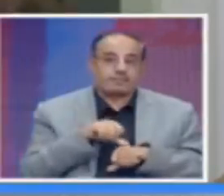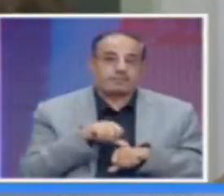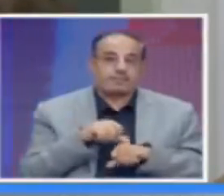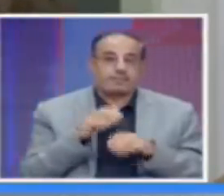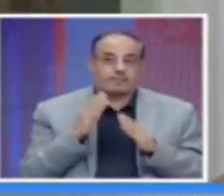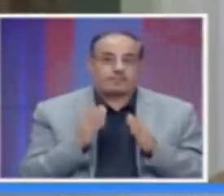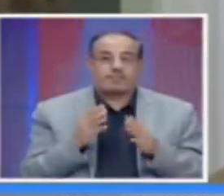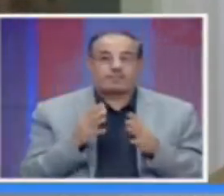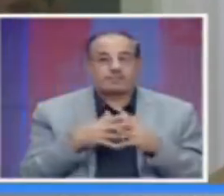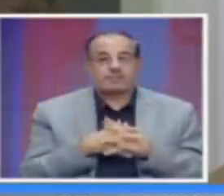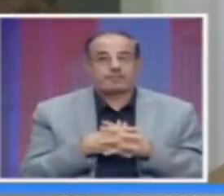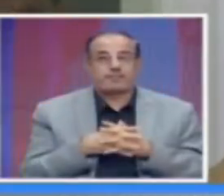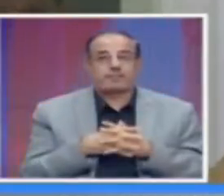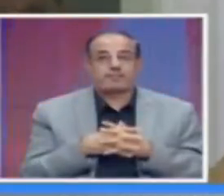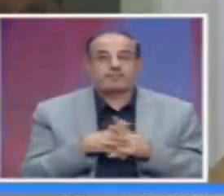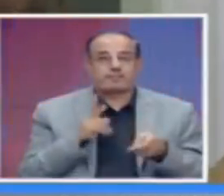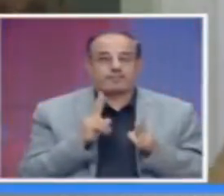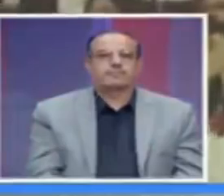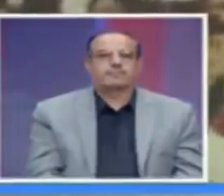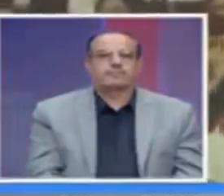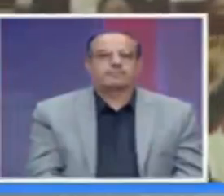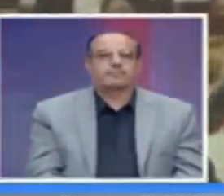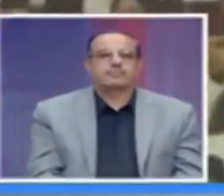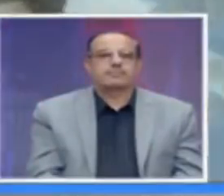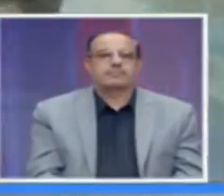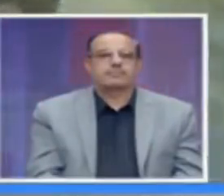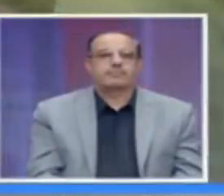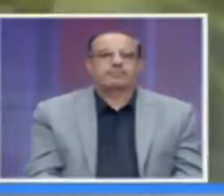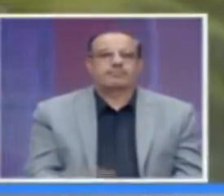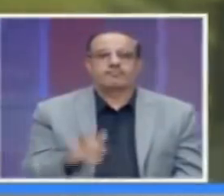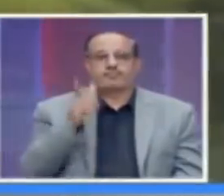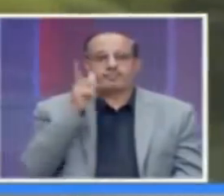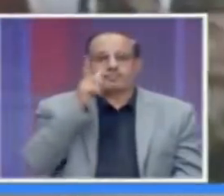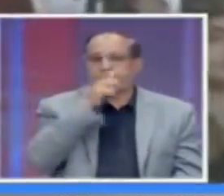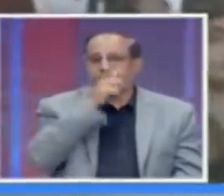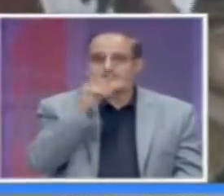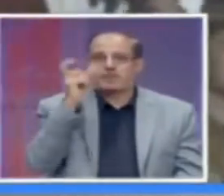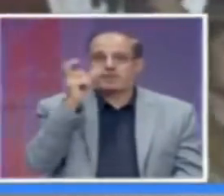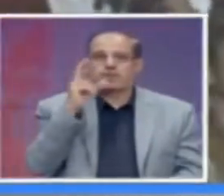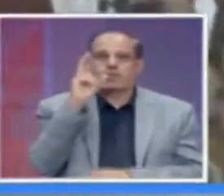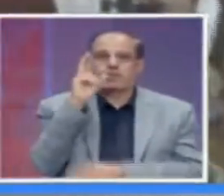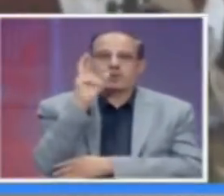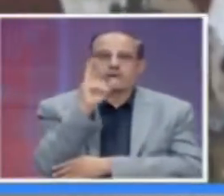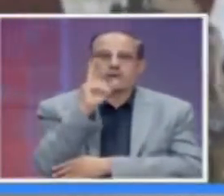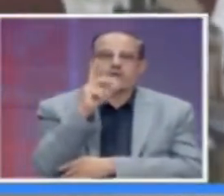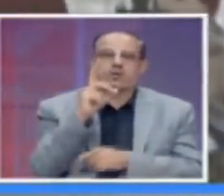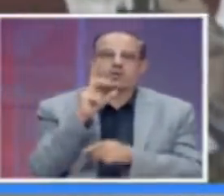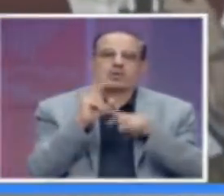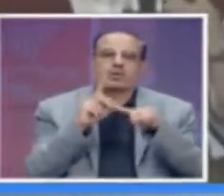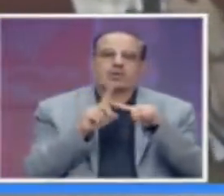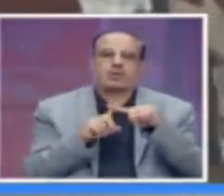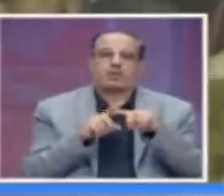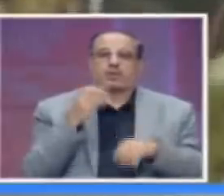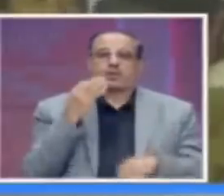يستطيع أن هو يشارك في هذه الفعاليات. فنون التراث الإسلامي والقبطي والكنائسي ستعرض خلال